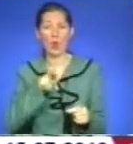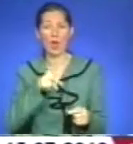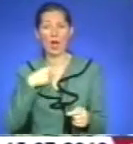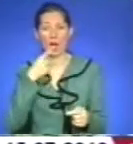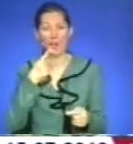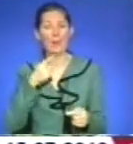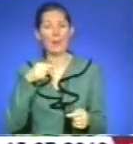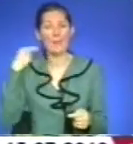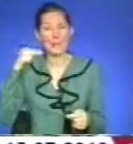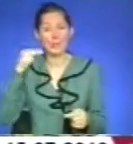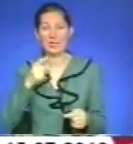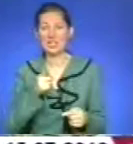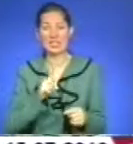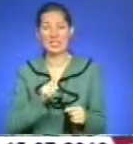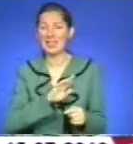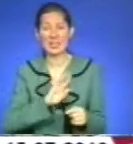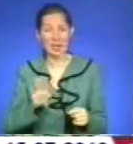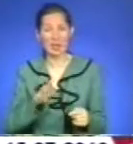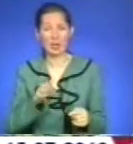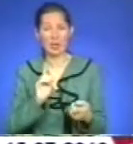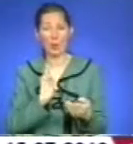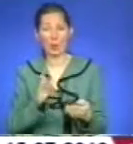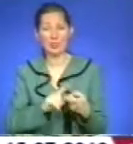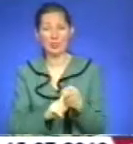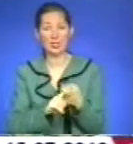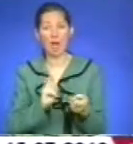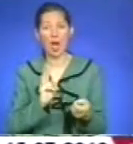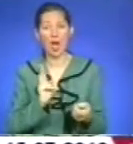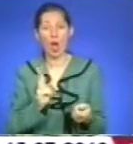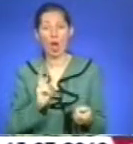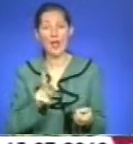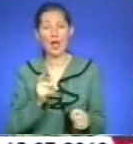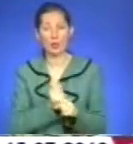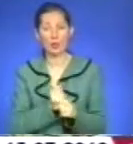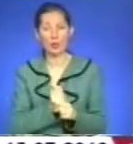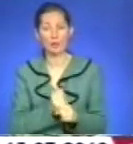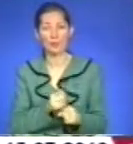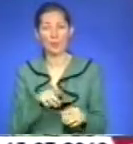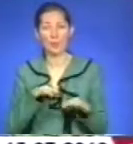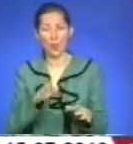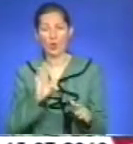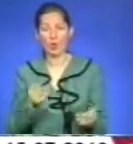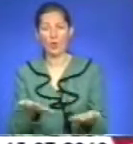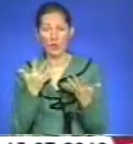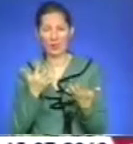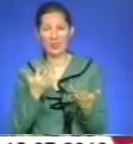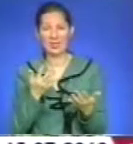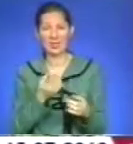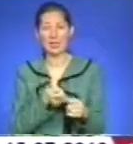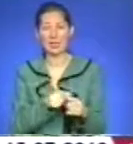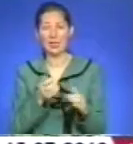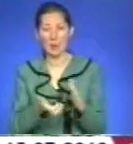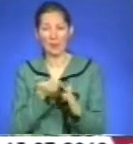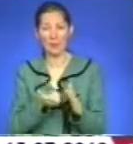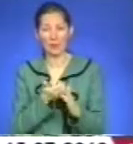буде залежати від того, як хто десь працює. Але я впевнений, що по ходу ми будемо виявляти ці десь які прорахунки,